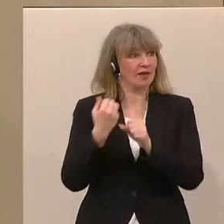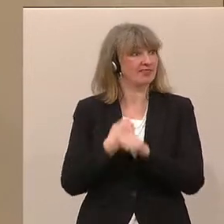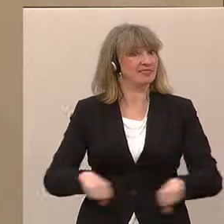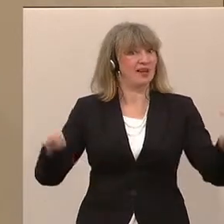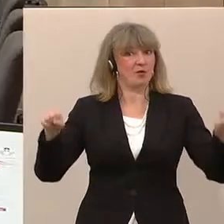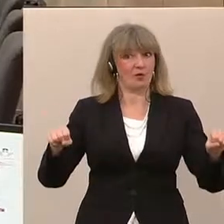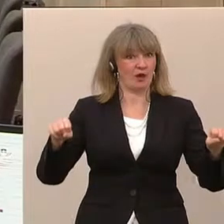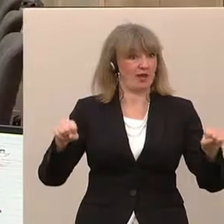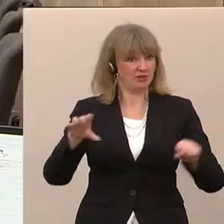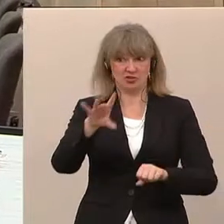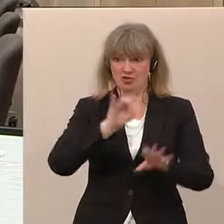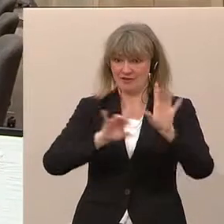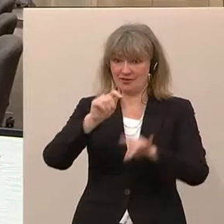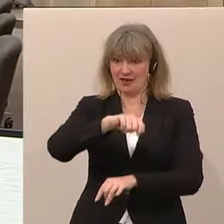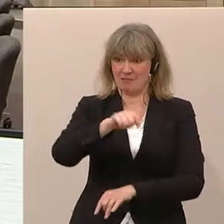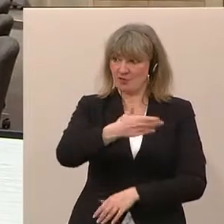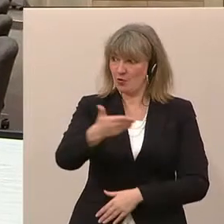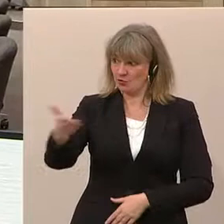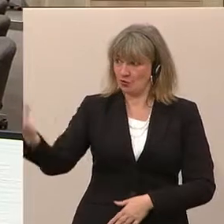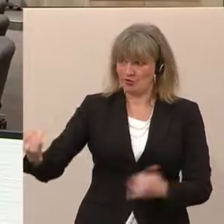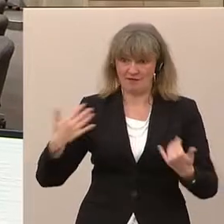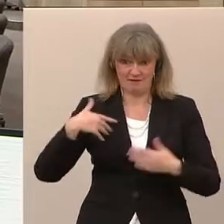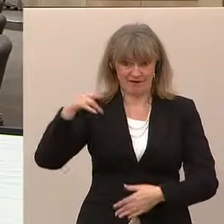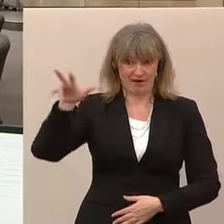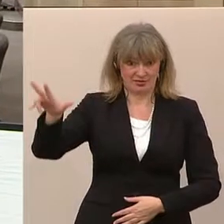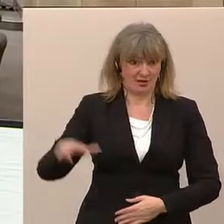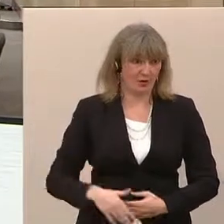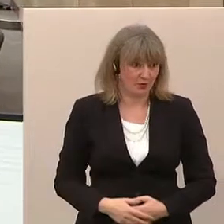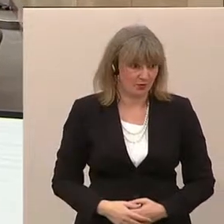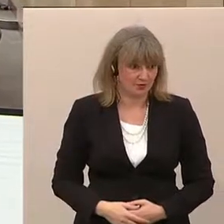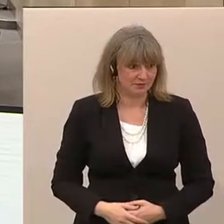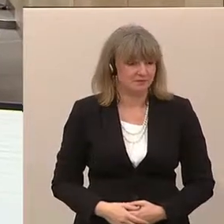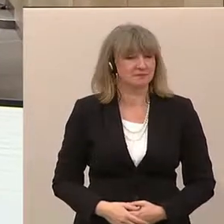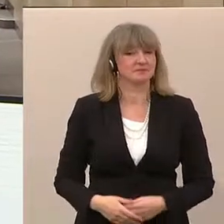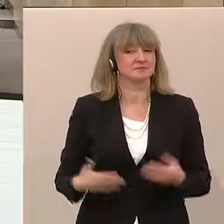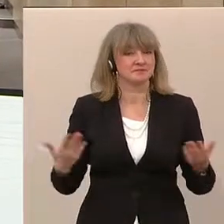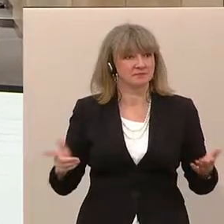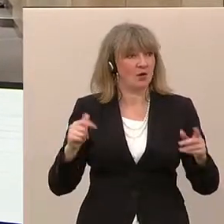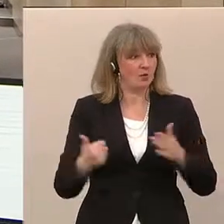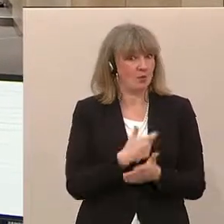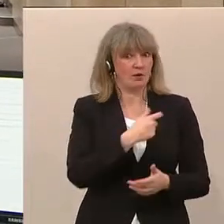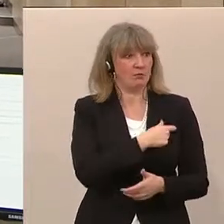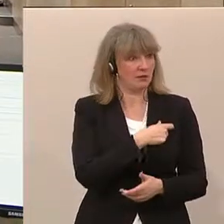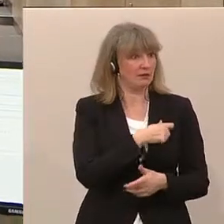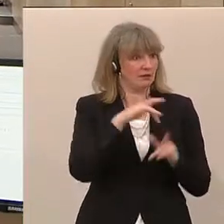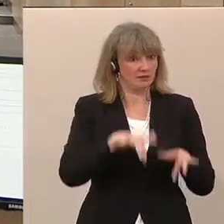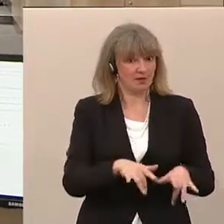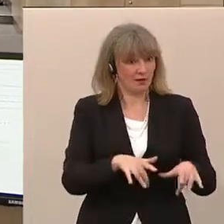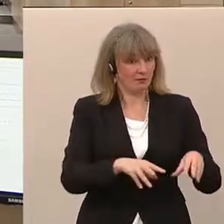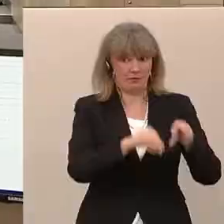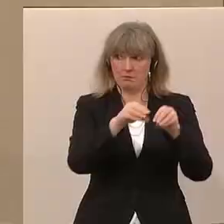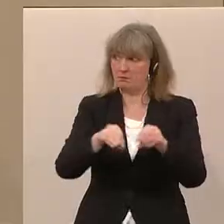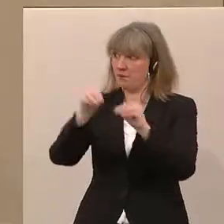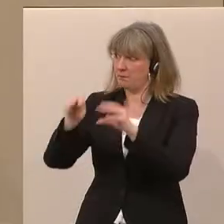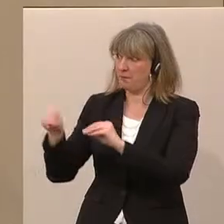demokratisch gewählte Abgeordnete, die heute angelobt worden sind und vor allen Dingen auch neue Fraktionen sich auch gebildet